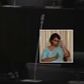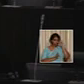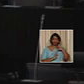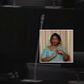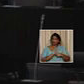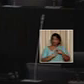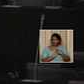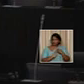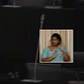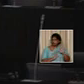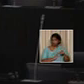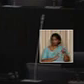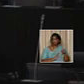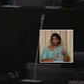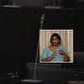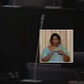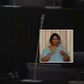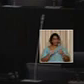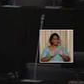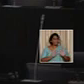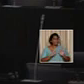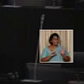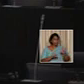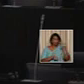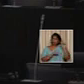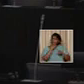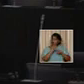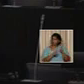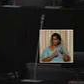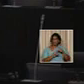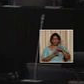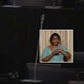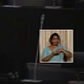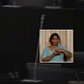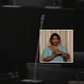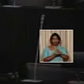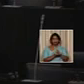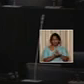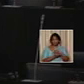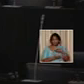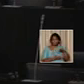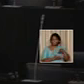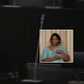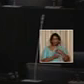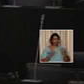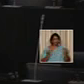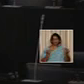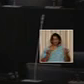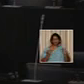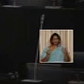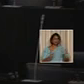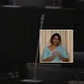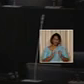रटे मे सत्वपाल निरतुलाइट दिशिक मायम सीमा भावितकराने ओणे